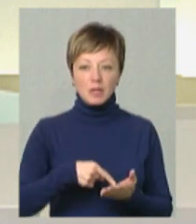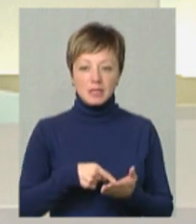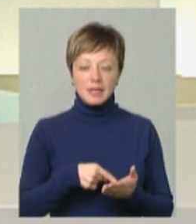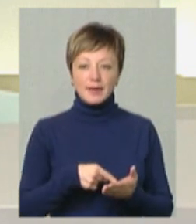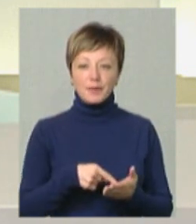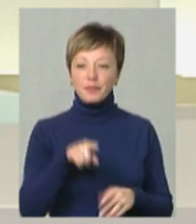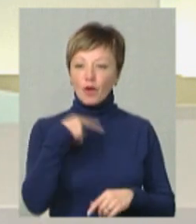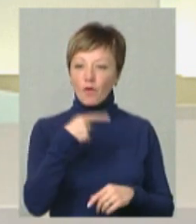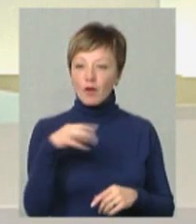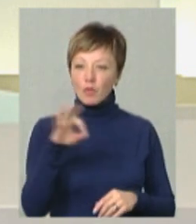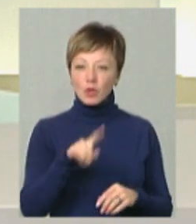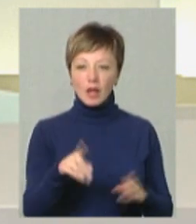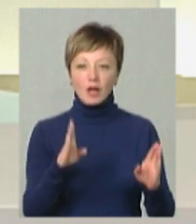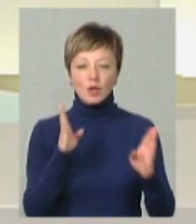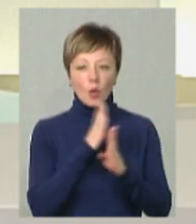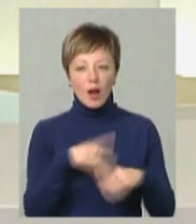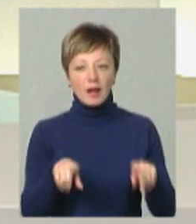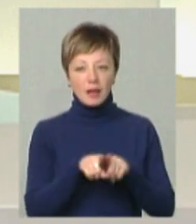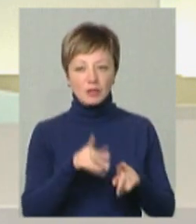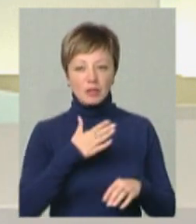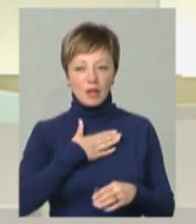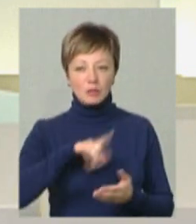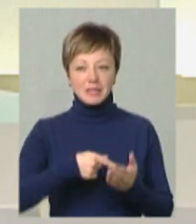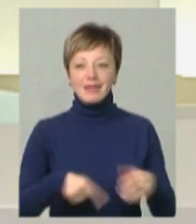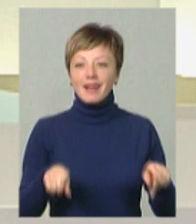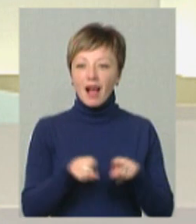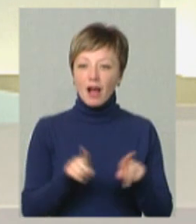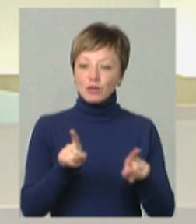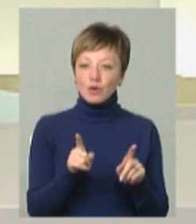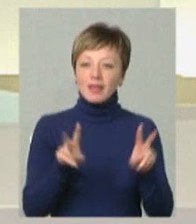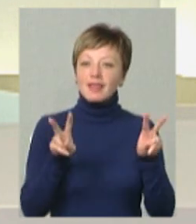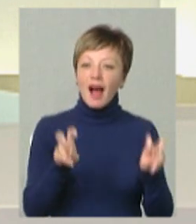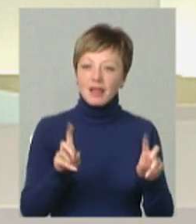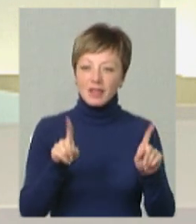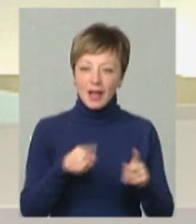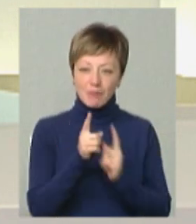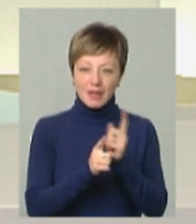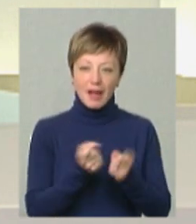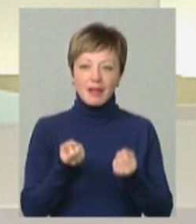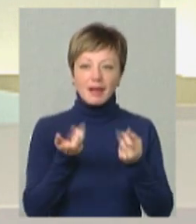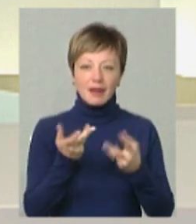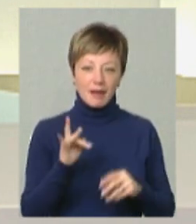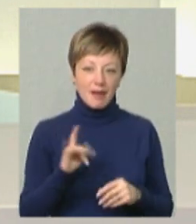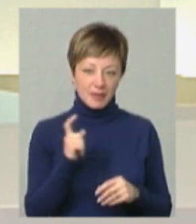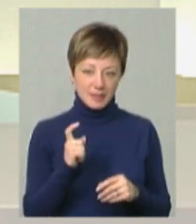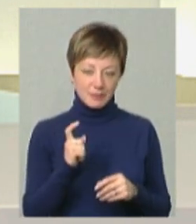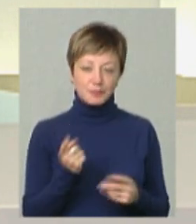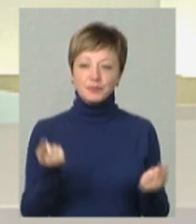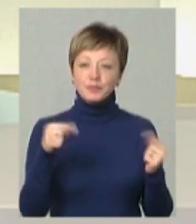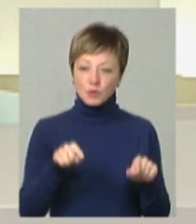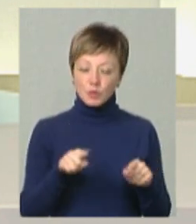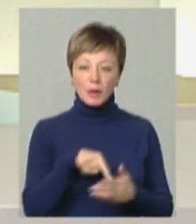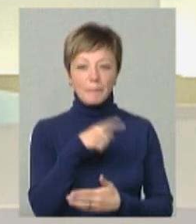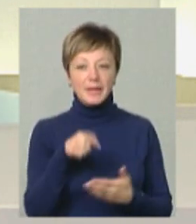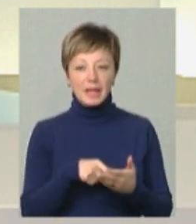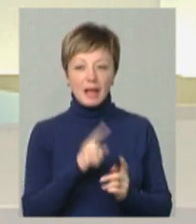і говорив про те, що доля нашого міста така, що його назву навіть міняли кілька разів. Тому